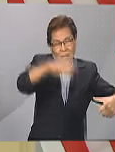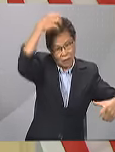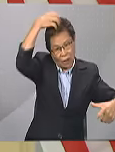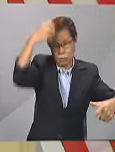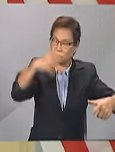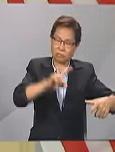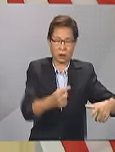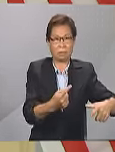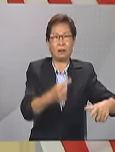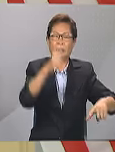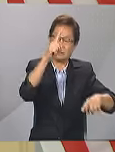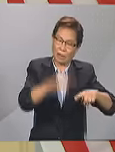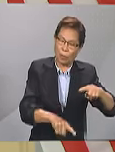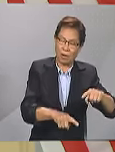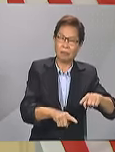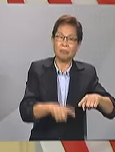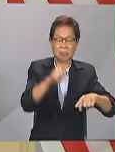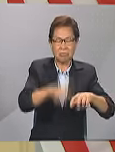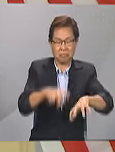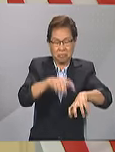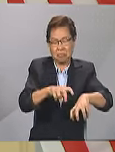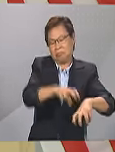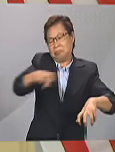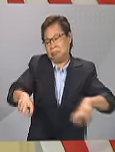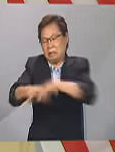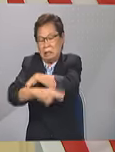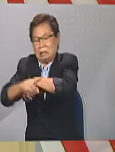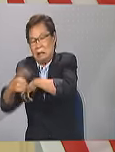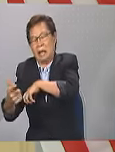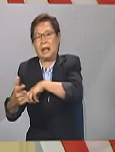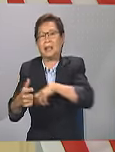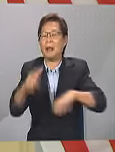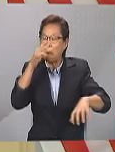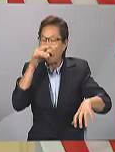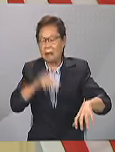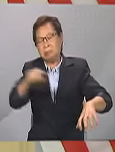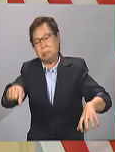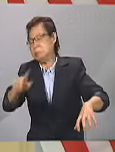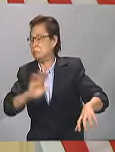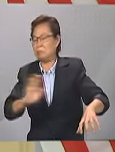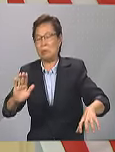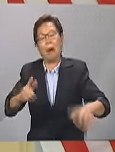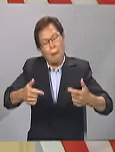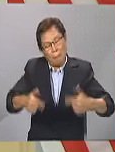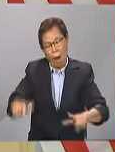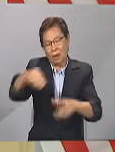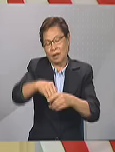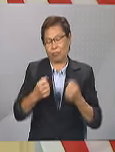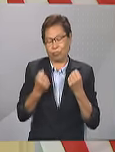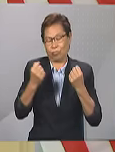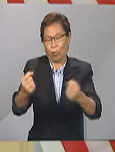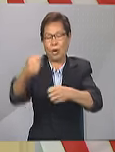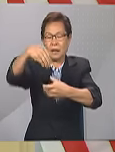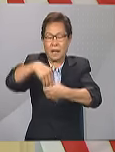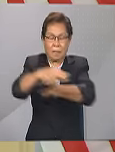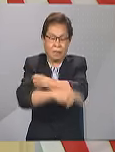Cross merentasi negeri yang lain Jadi hanya boleh dibenarkan di dalam perjalanan di dalam